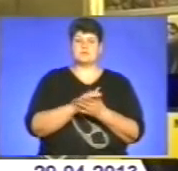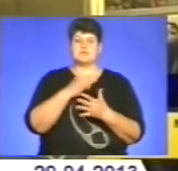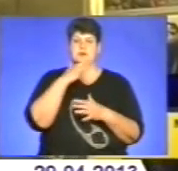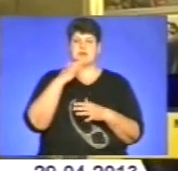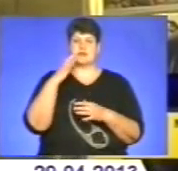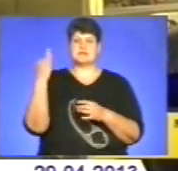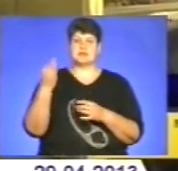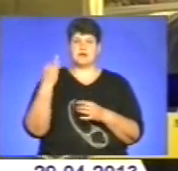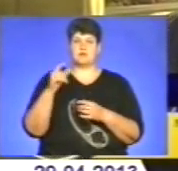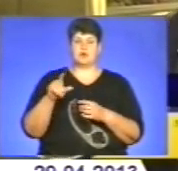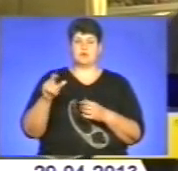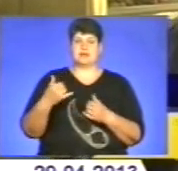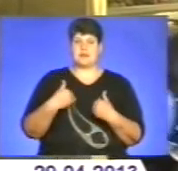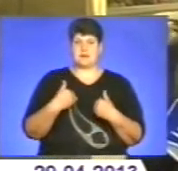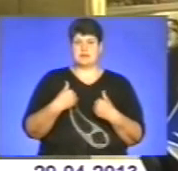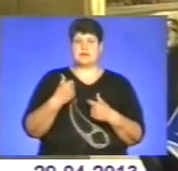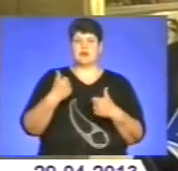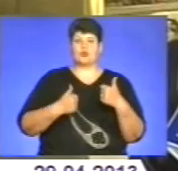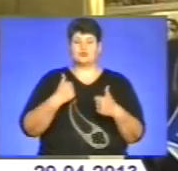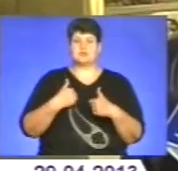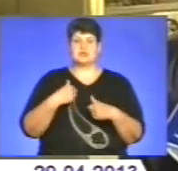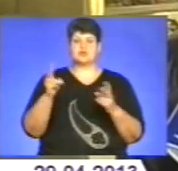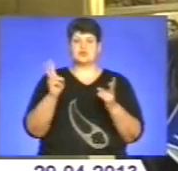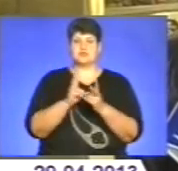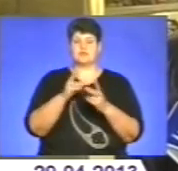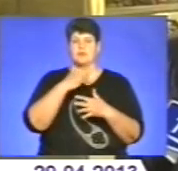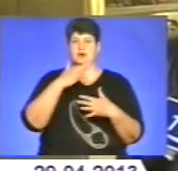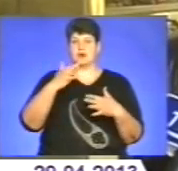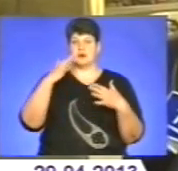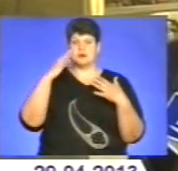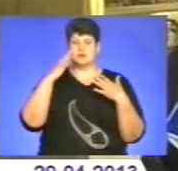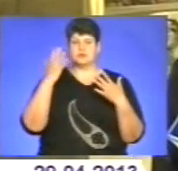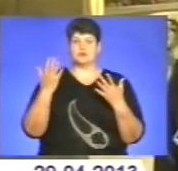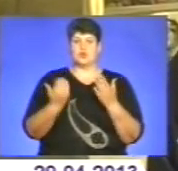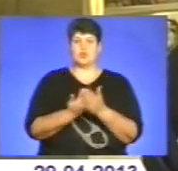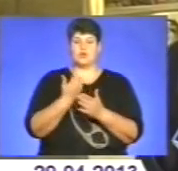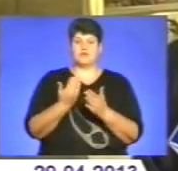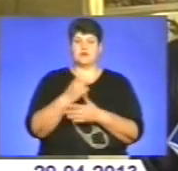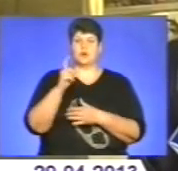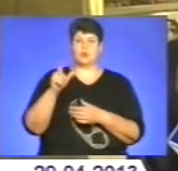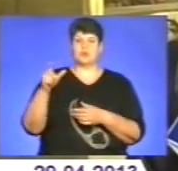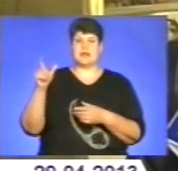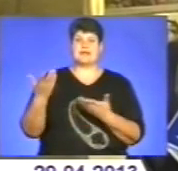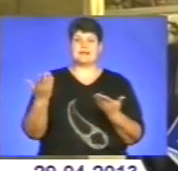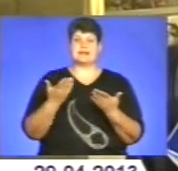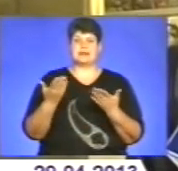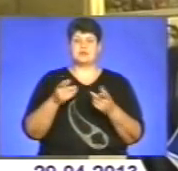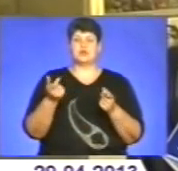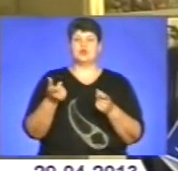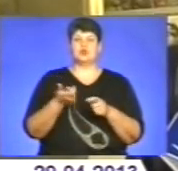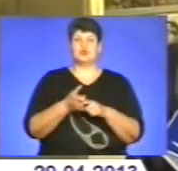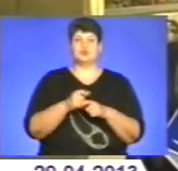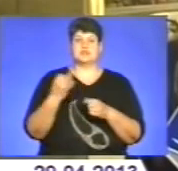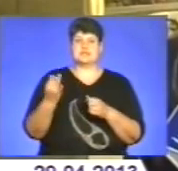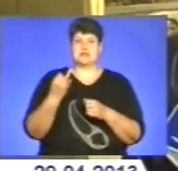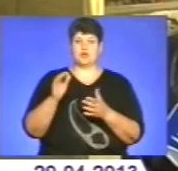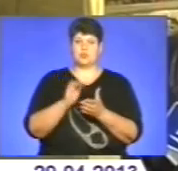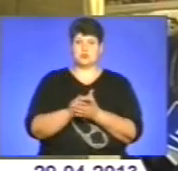для мене. На конкурсі я зустрів дуже багато нових людей, з якими дуже цікаво